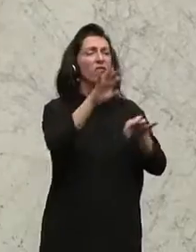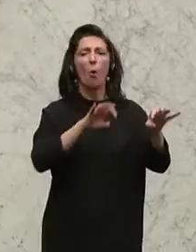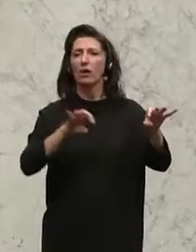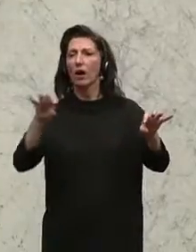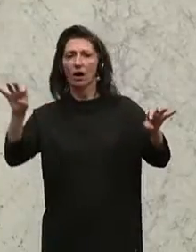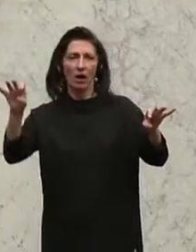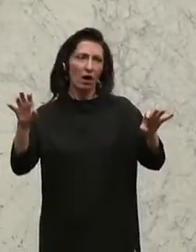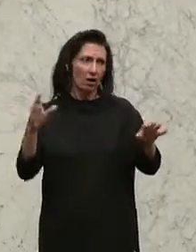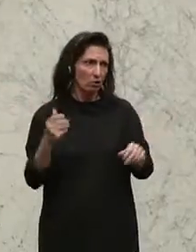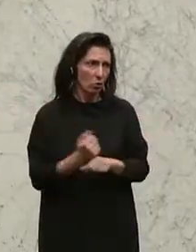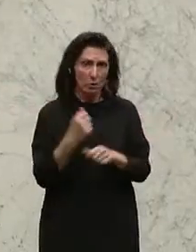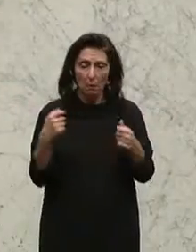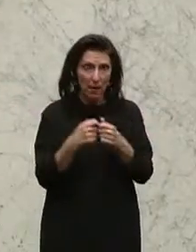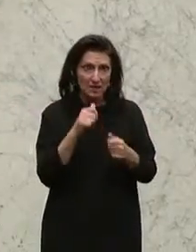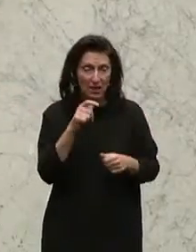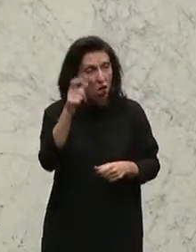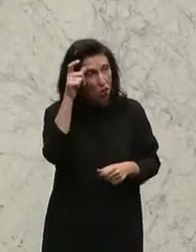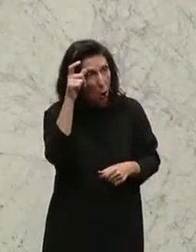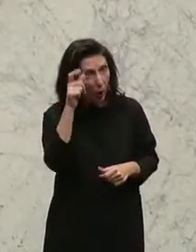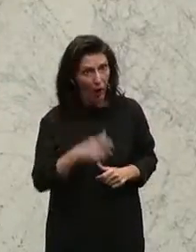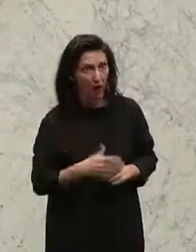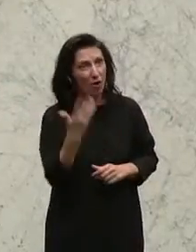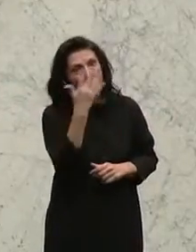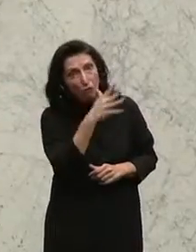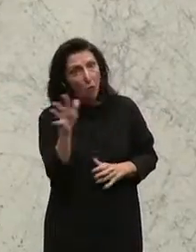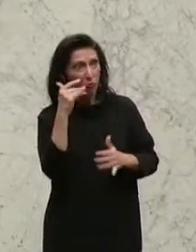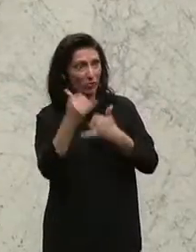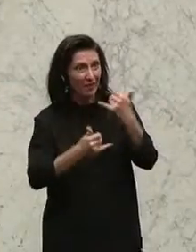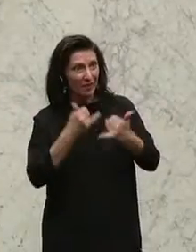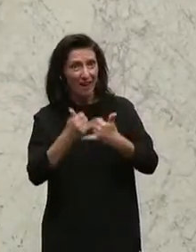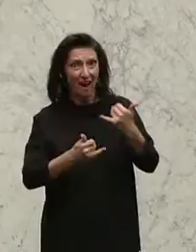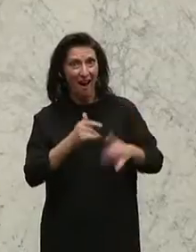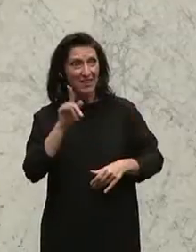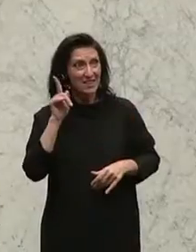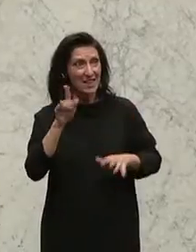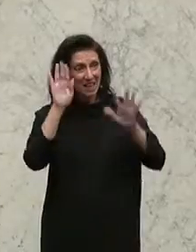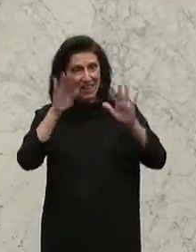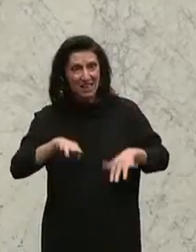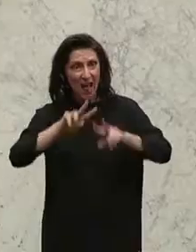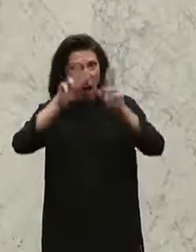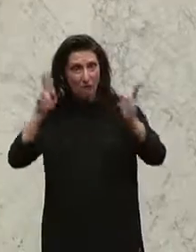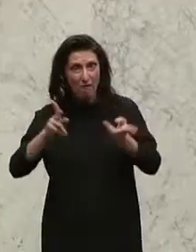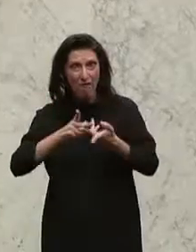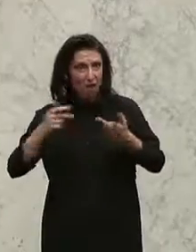darauf hinweisen, die Türkei war 500 Jahre plus minus die Führungsmacht der islamischen Welt.